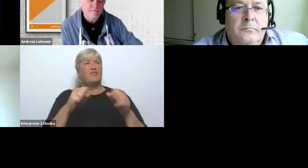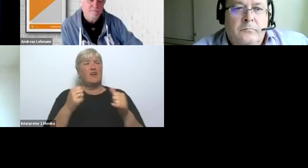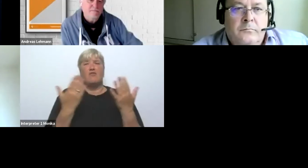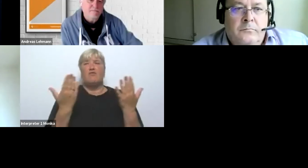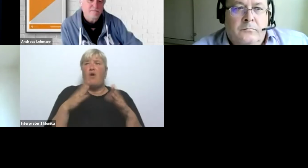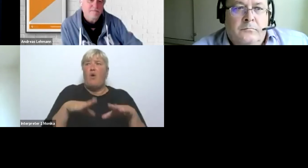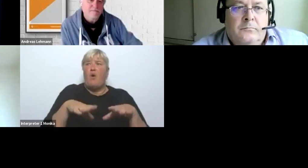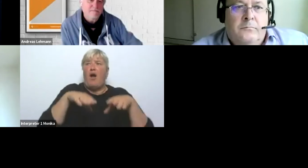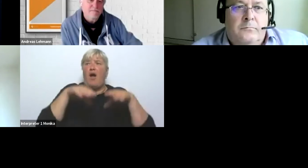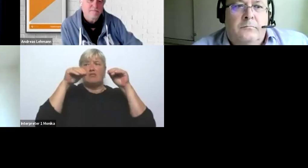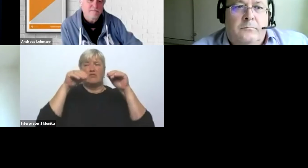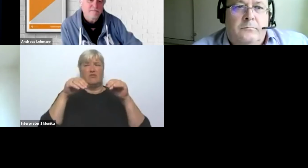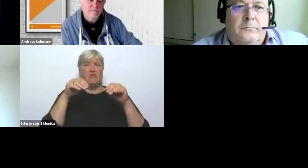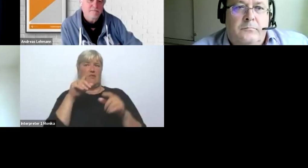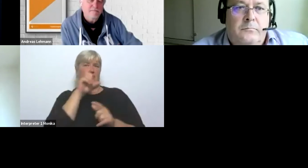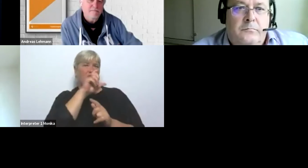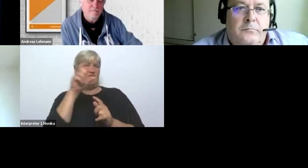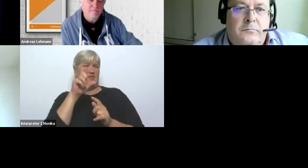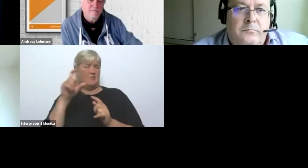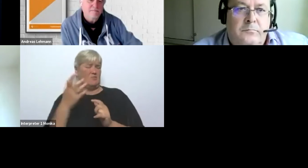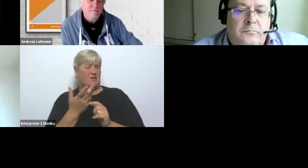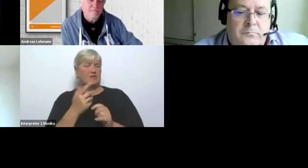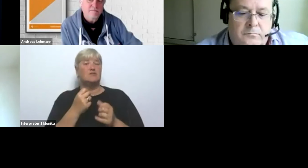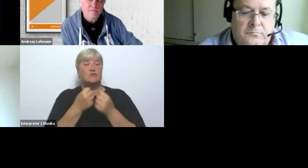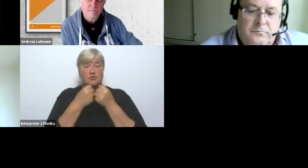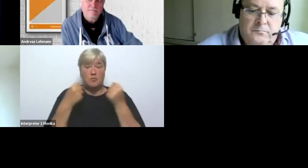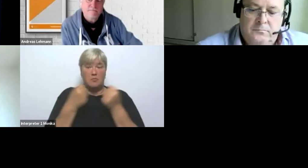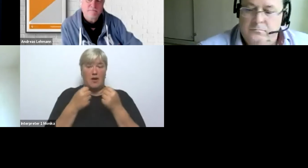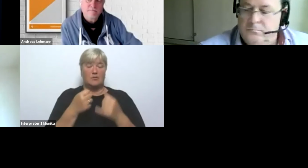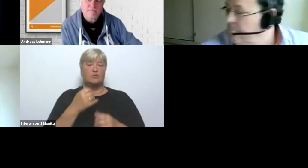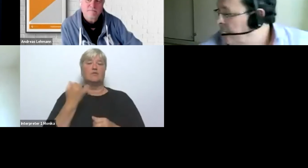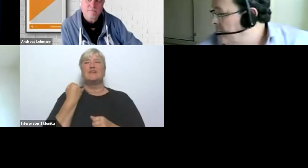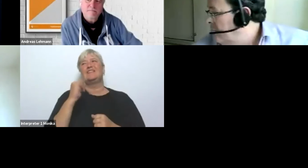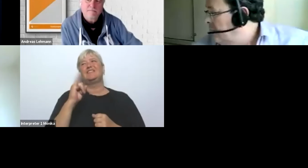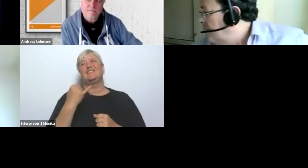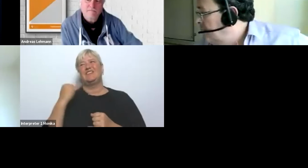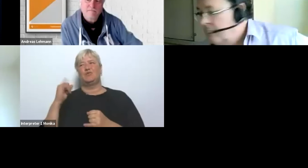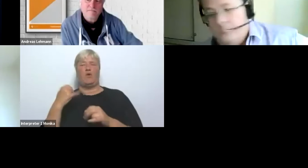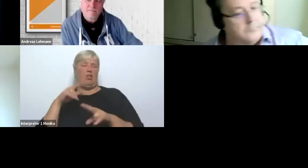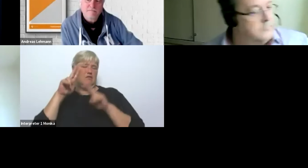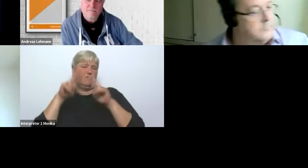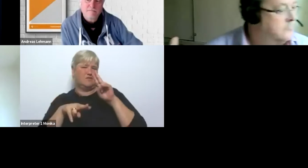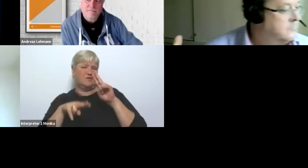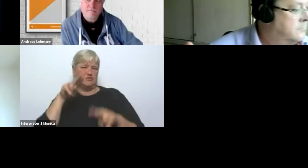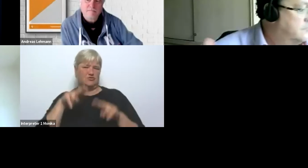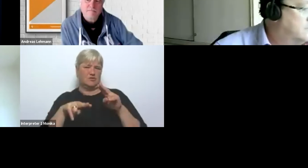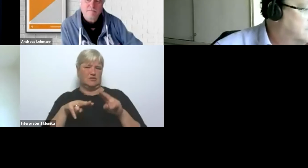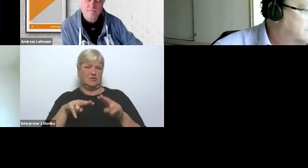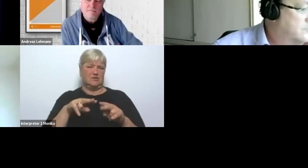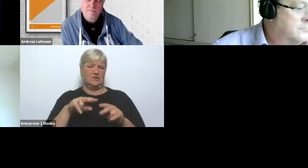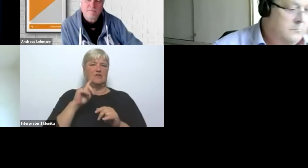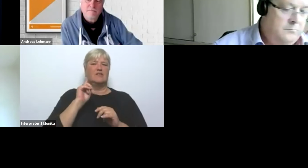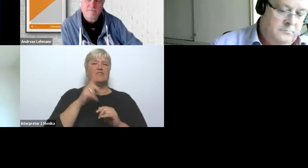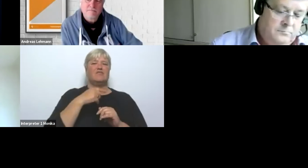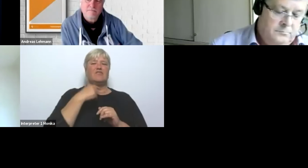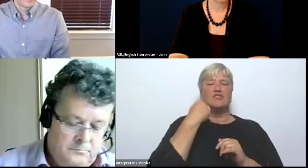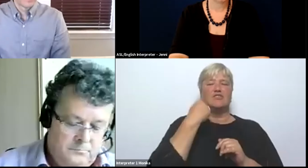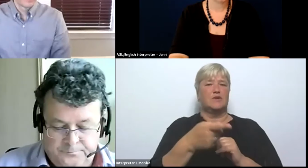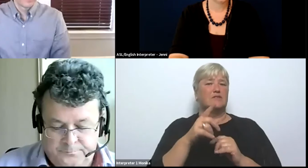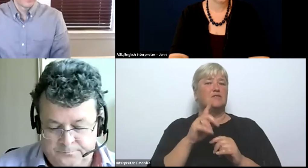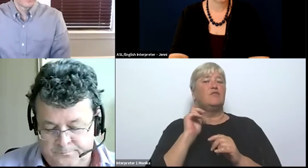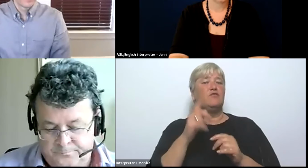Unternehmen? Sehr, sehr spannend und das ist immer sehr, sehr individuell. Aber speziell, weil du gerade von der Corporate Social Responsibility